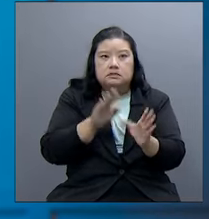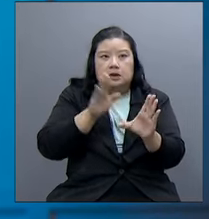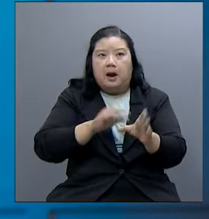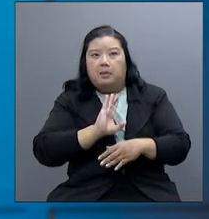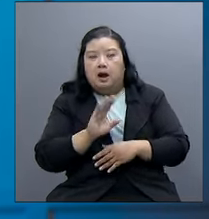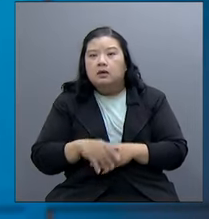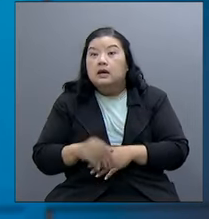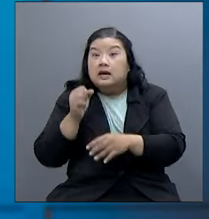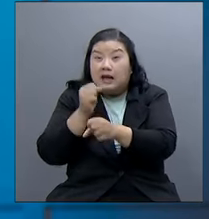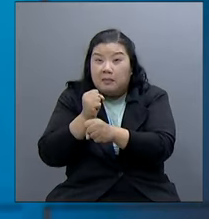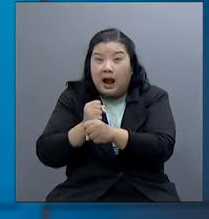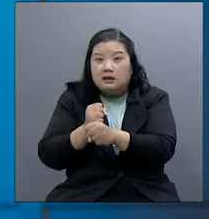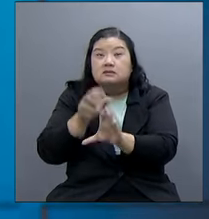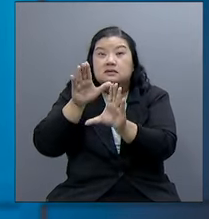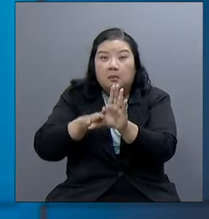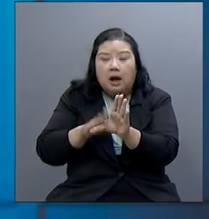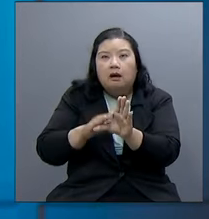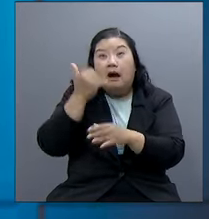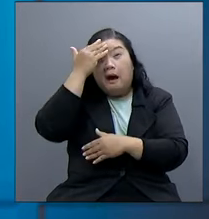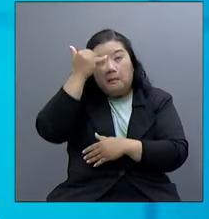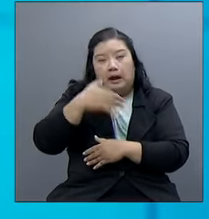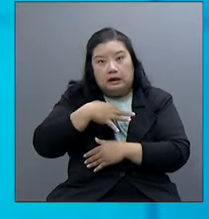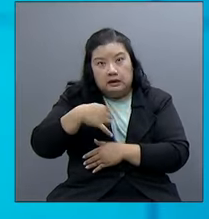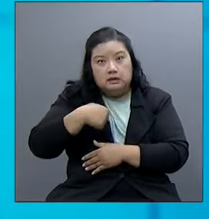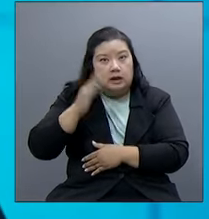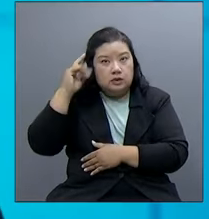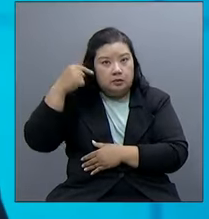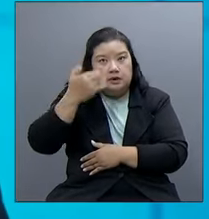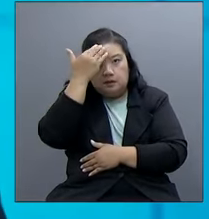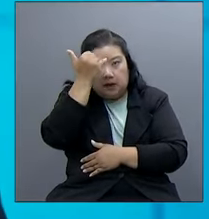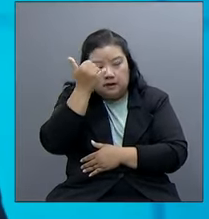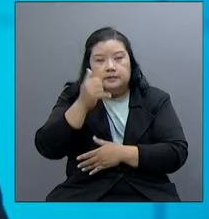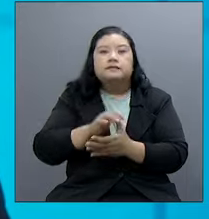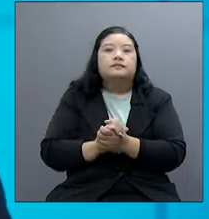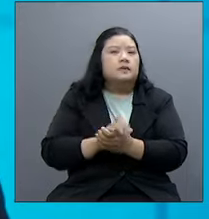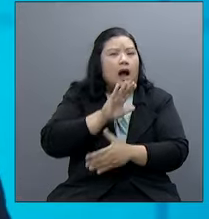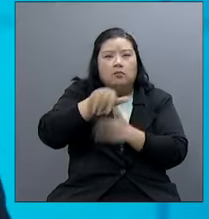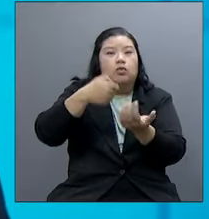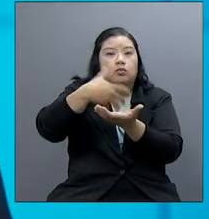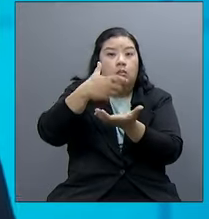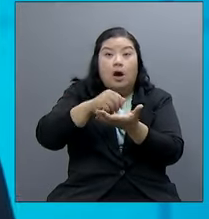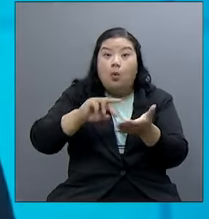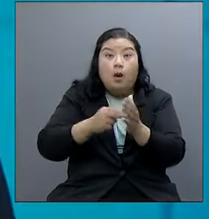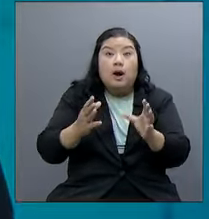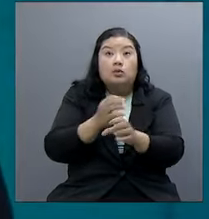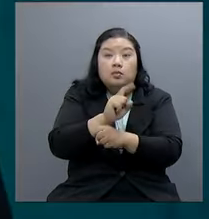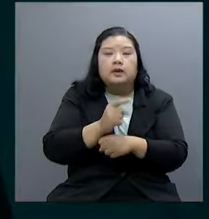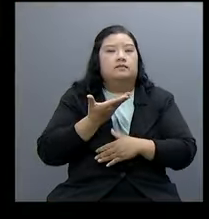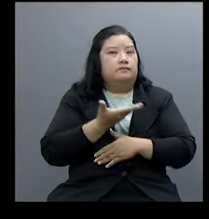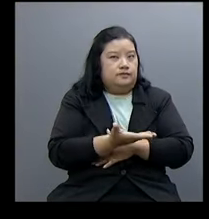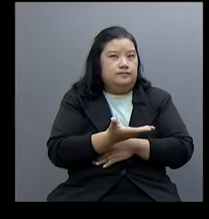ไม่ยากจนแต่ทำไมงานเลือกเพศได้และส่งที่กลาวมาทั้หมดนี้ถูกเรีกว่า Boolie ครับ